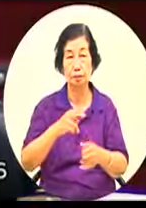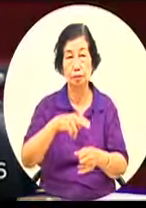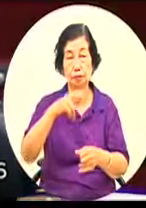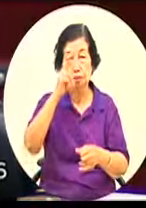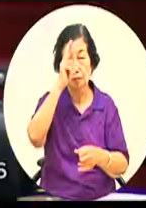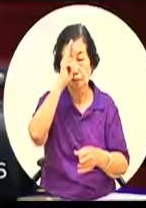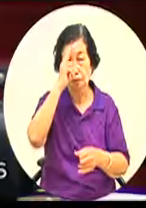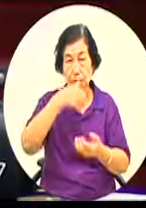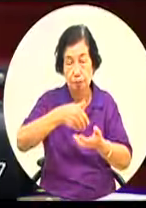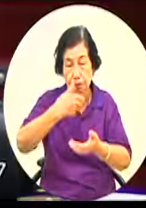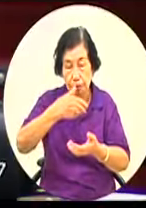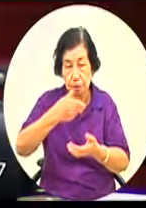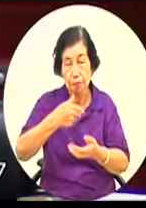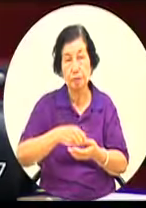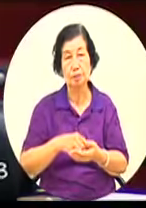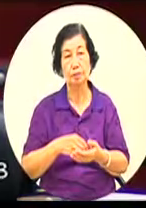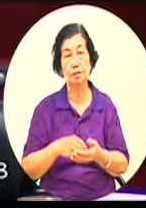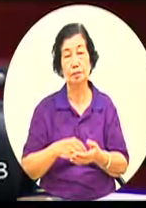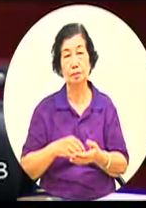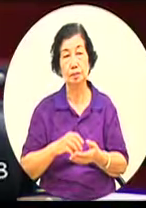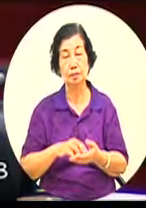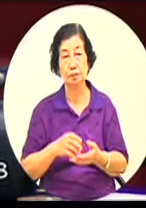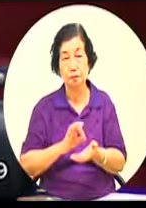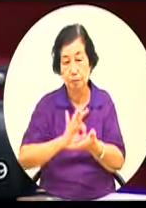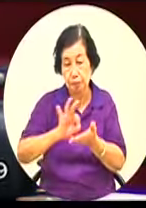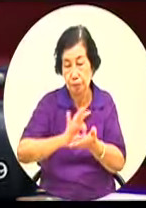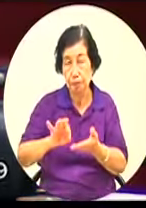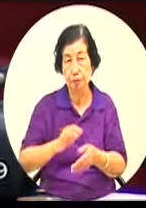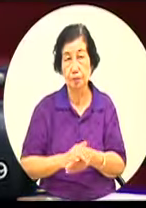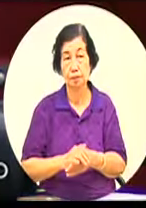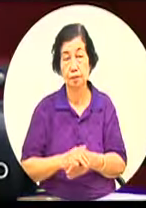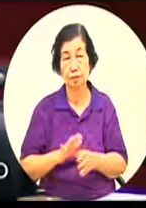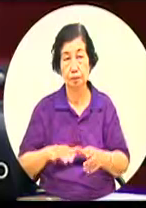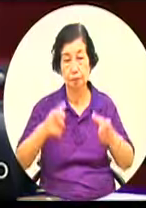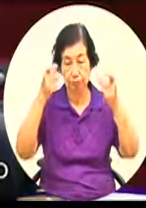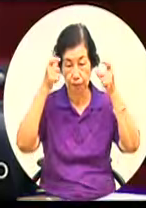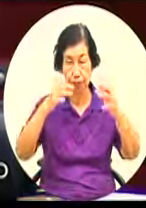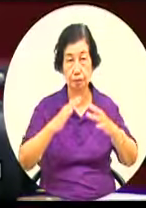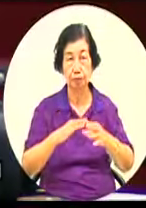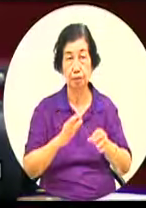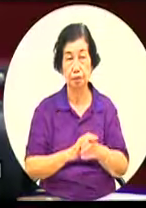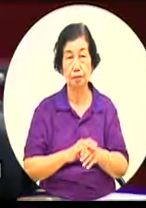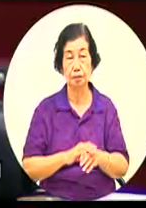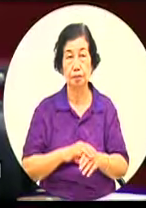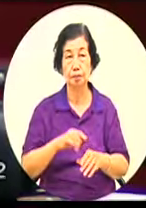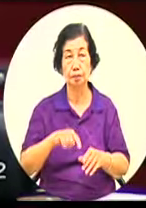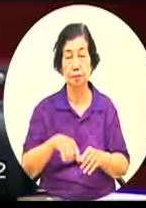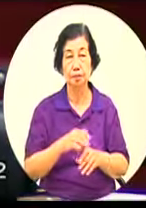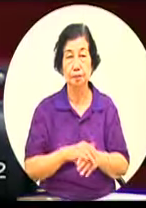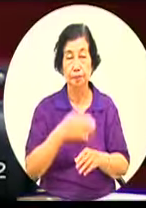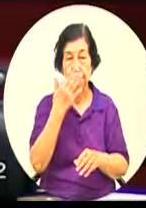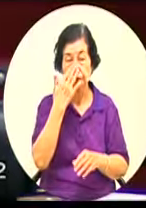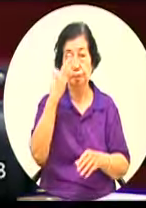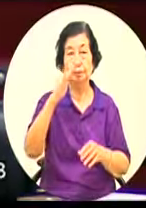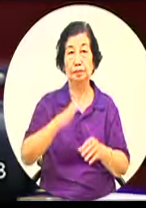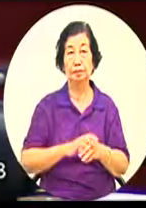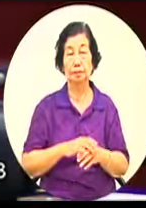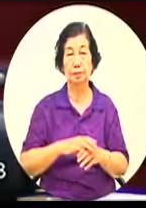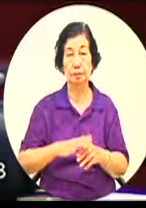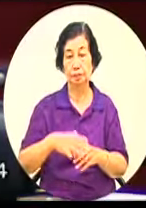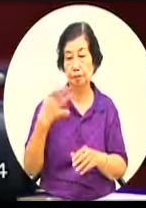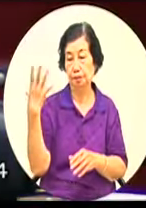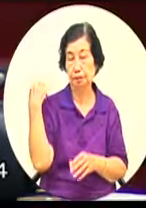边本席要提出一件最近我们高雄市非常引以为傲的一个地上权的标案，在我们的旧龙华国